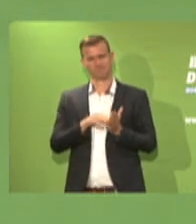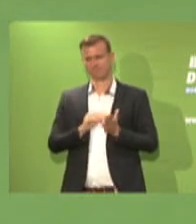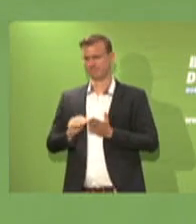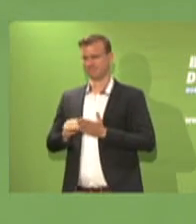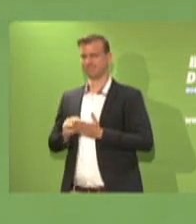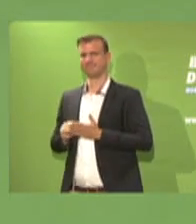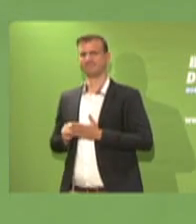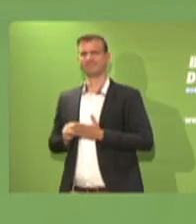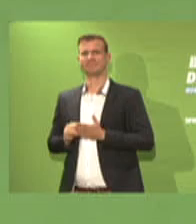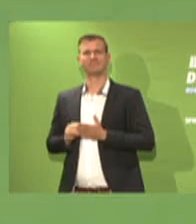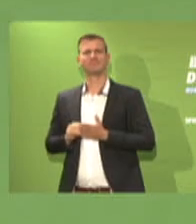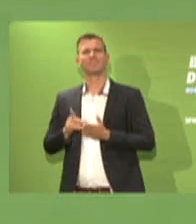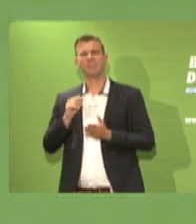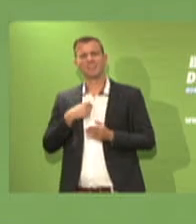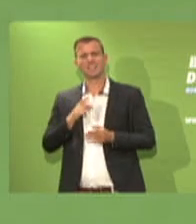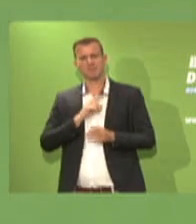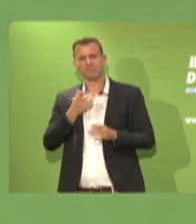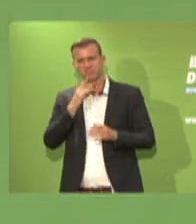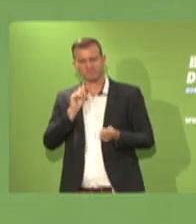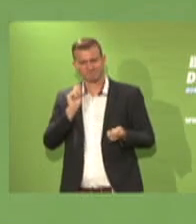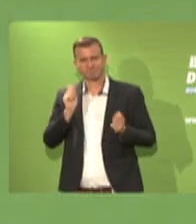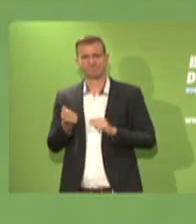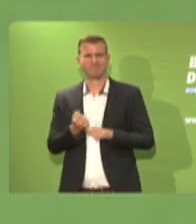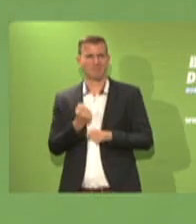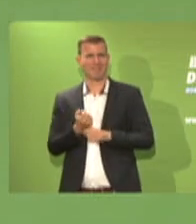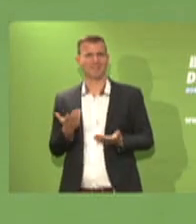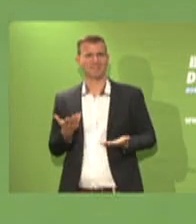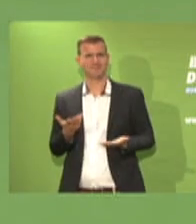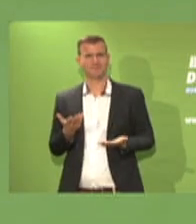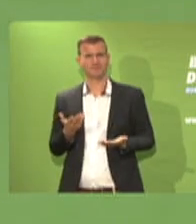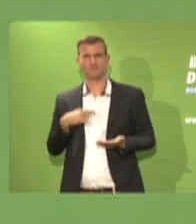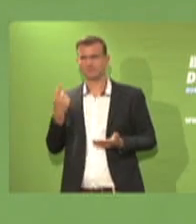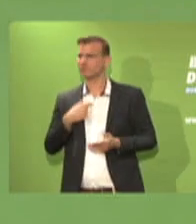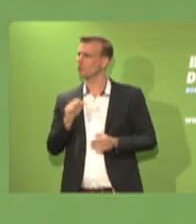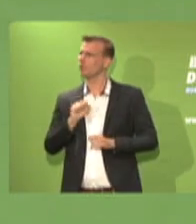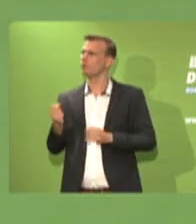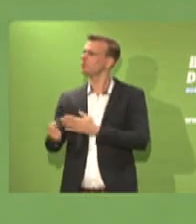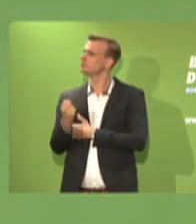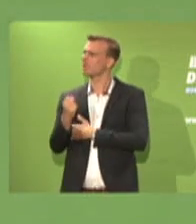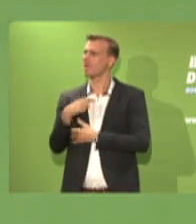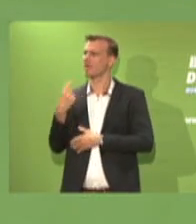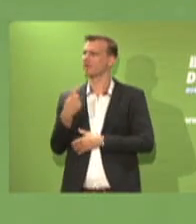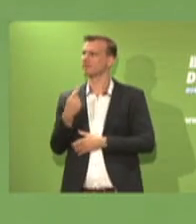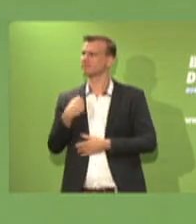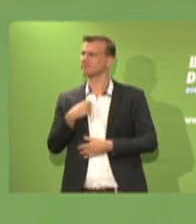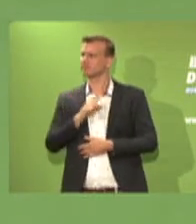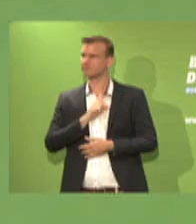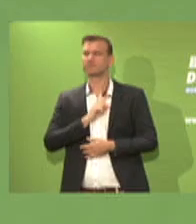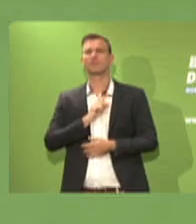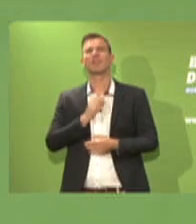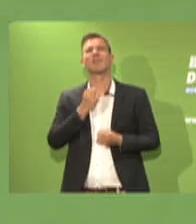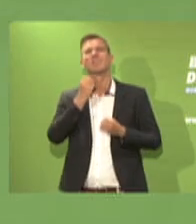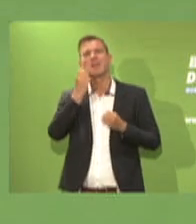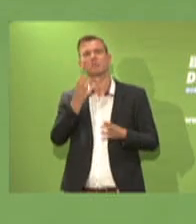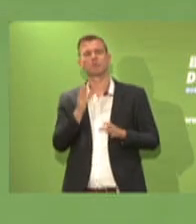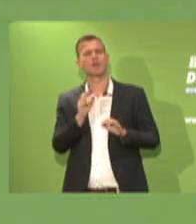dass man etwas bewahren will. Und das ist ja sozusagen eines unserer großen Stärken. Wir stehen dafür, dass wir die Natur